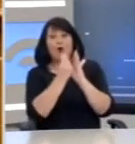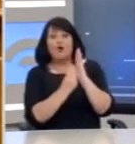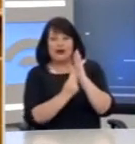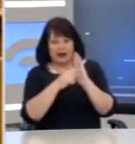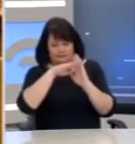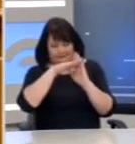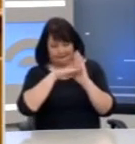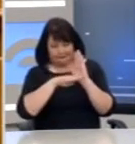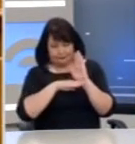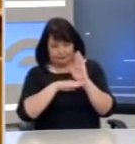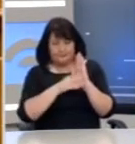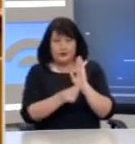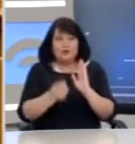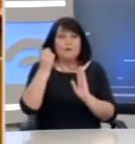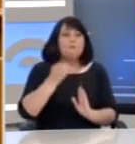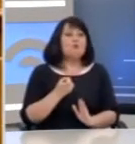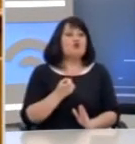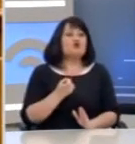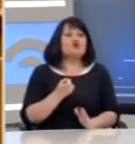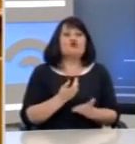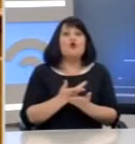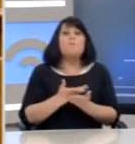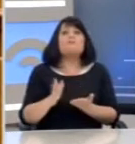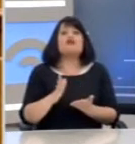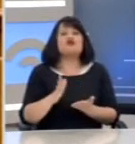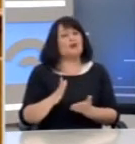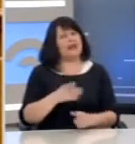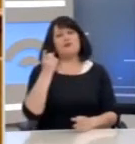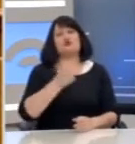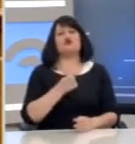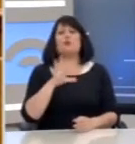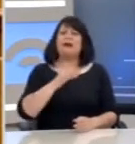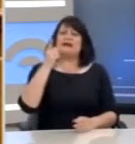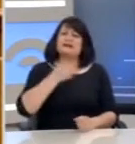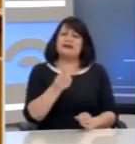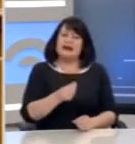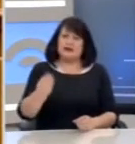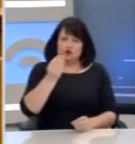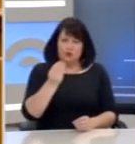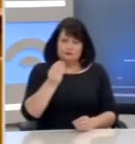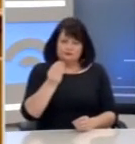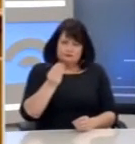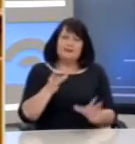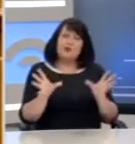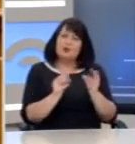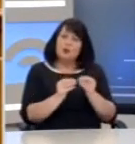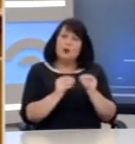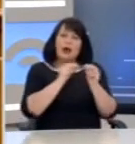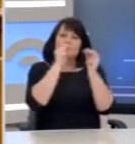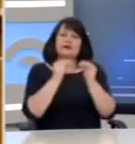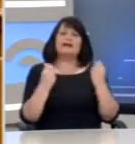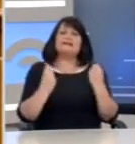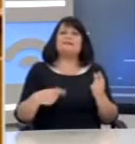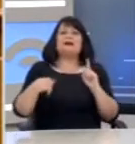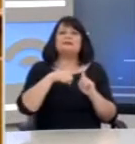καλύπτει περισσότερο από το μισό ελληνικό πληθυσμό, η αφριστική επίδραση, το συνολικό αποτέλεσμα